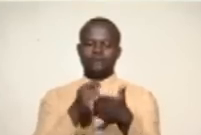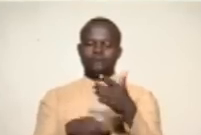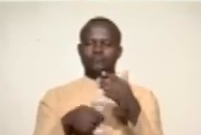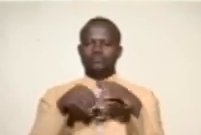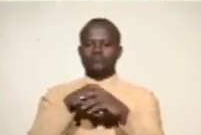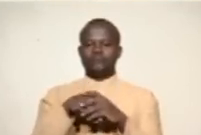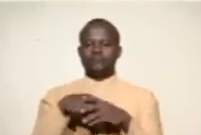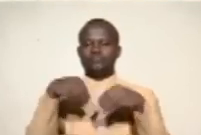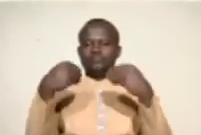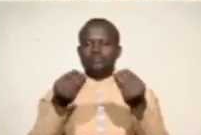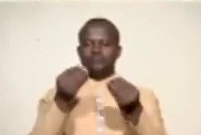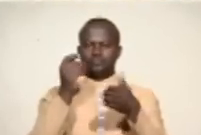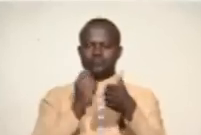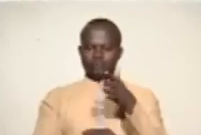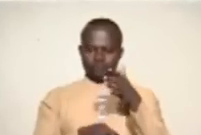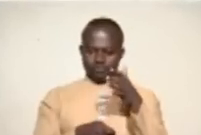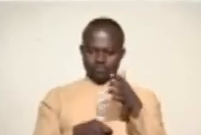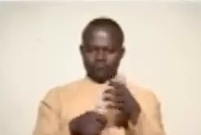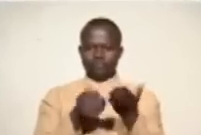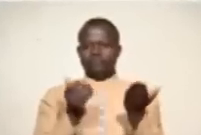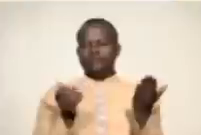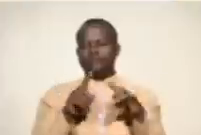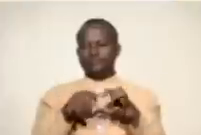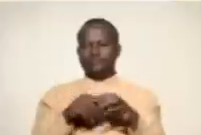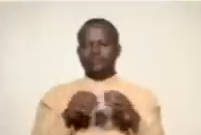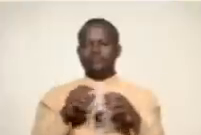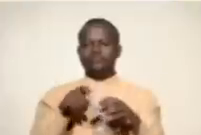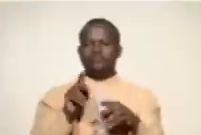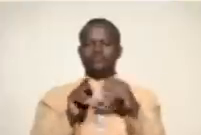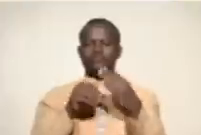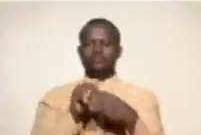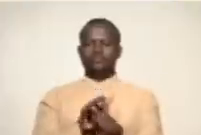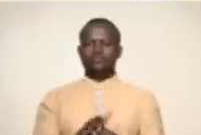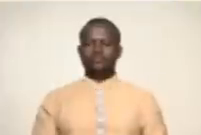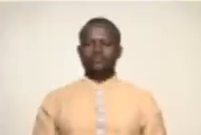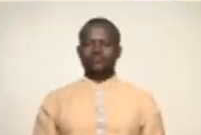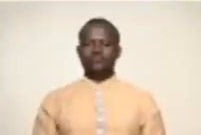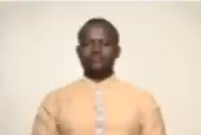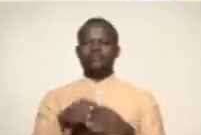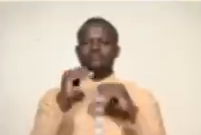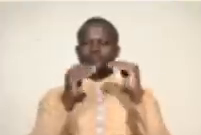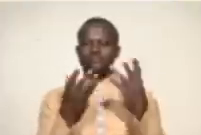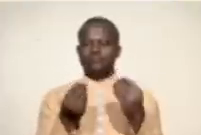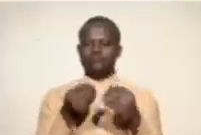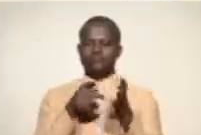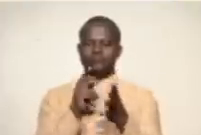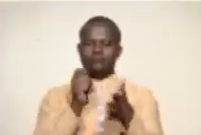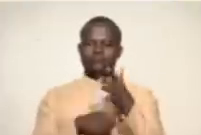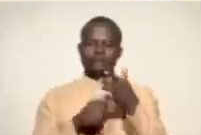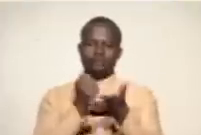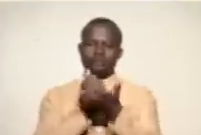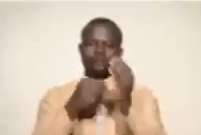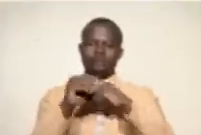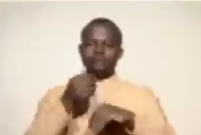n'ubwoko bw'ibitangirwa imisoro hibandwa ku bikenerwa na benshi uretse koroheza abasora no gufasha ubucuruzi bwabo gutera imbere